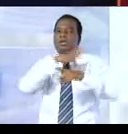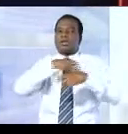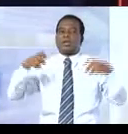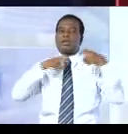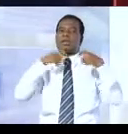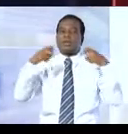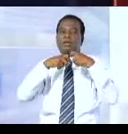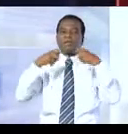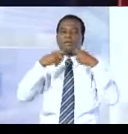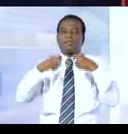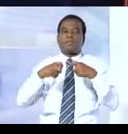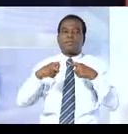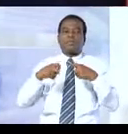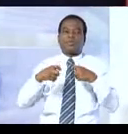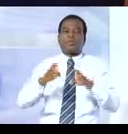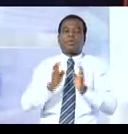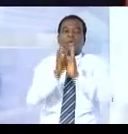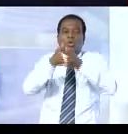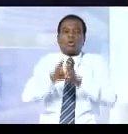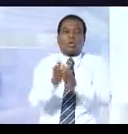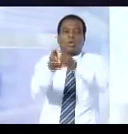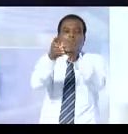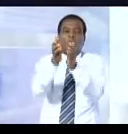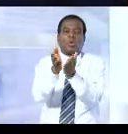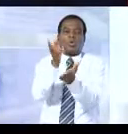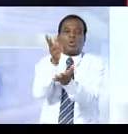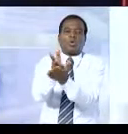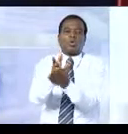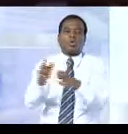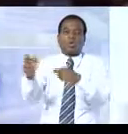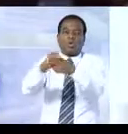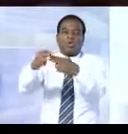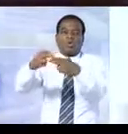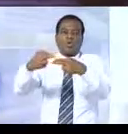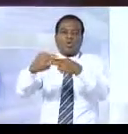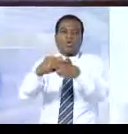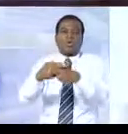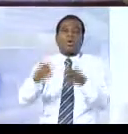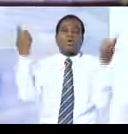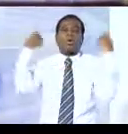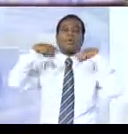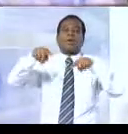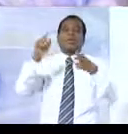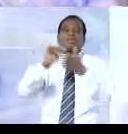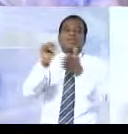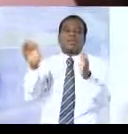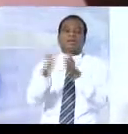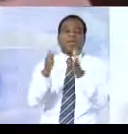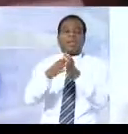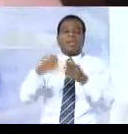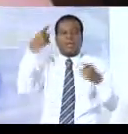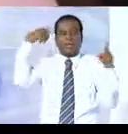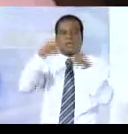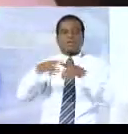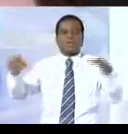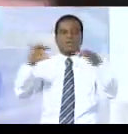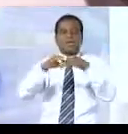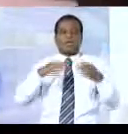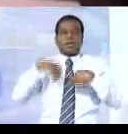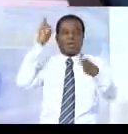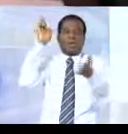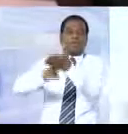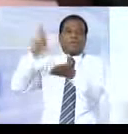énergétiques, des infrastructures portuaires, ferroviaires. Au cours du sommet, un accord de partenariat a été